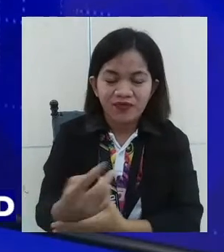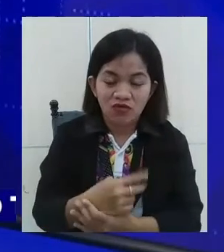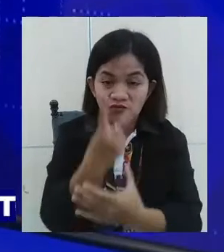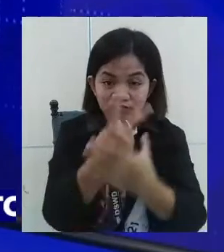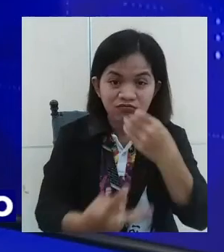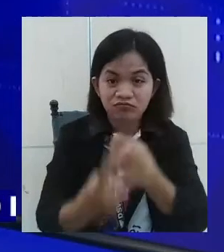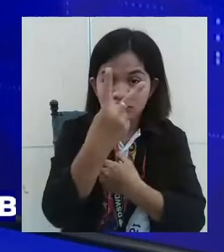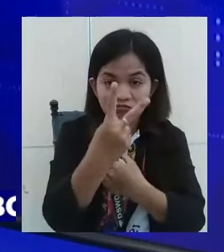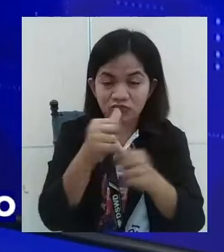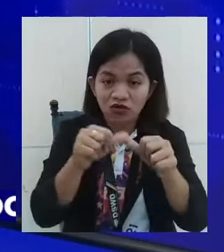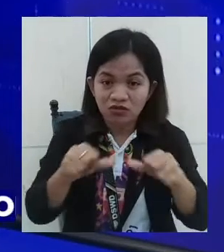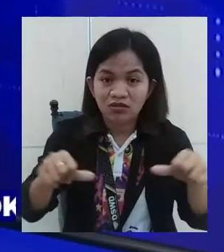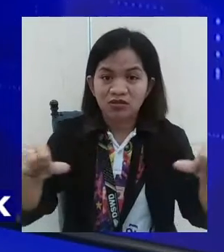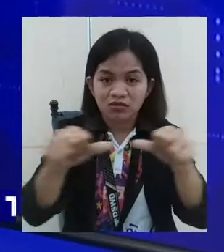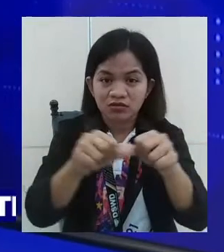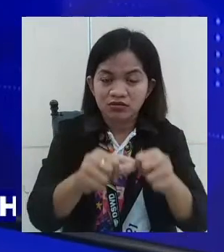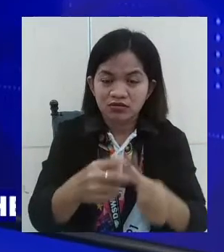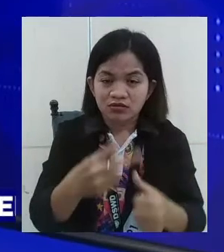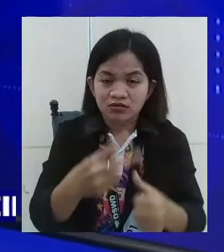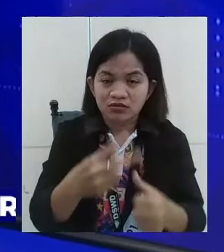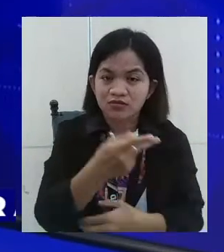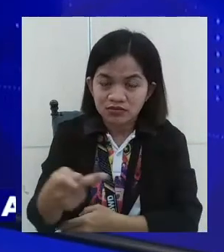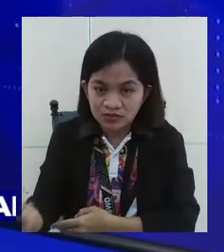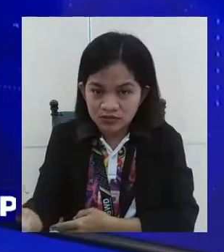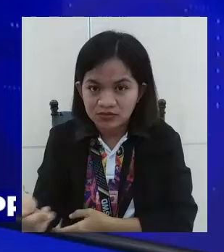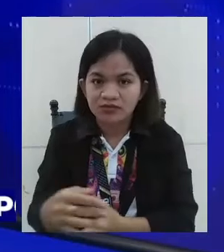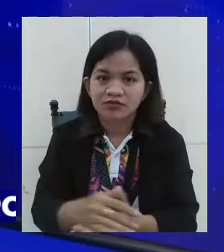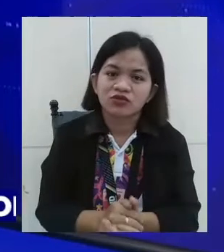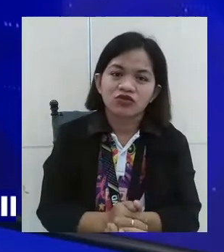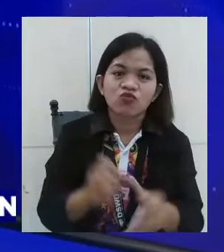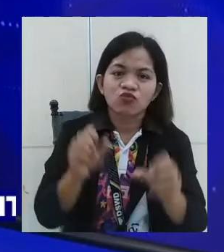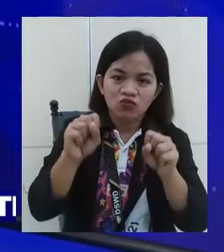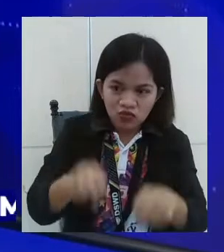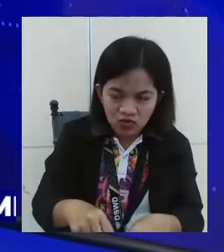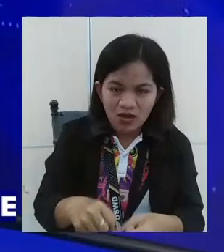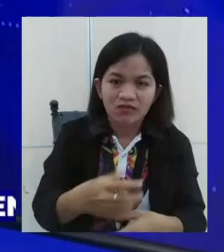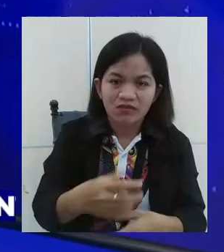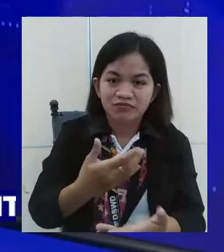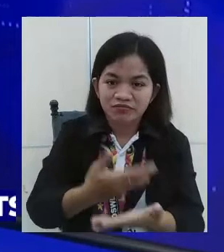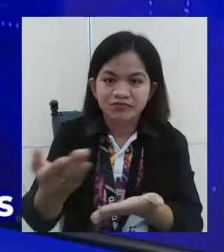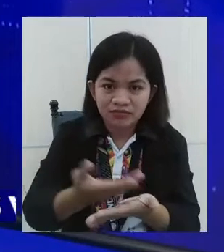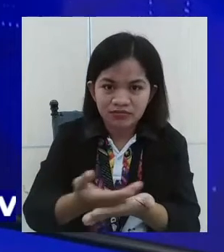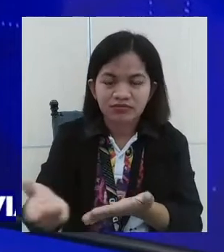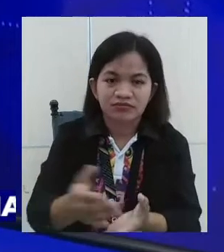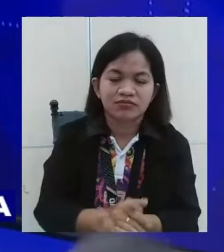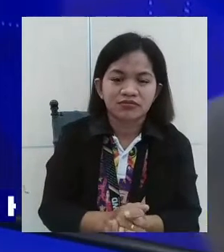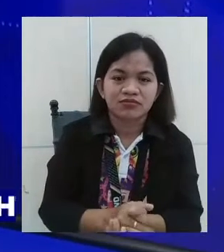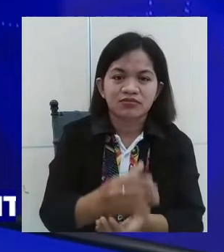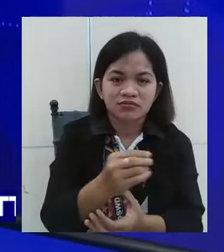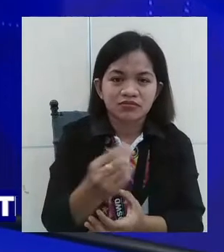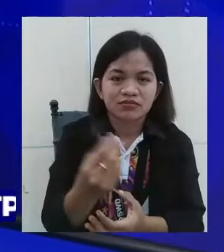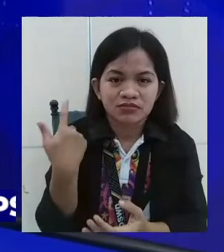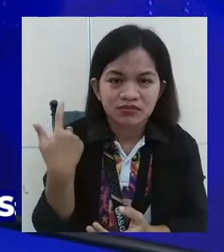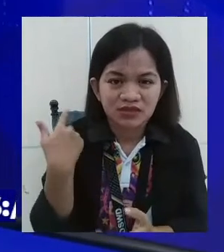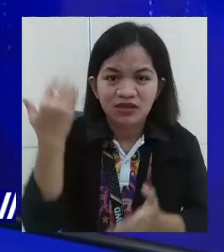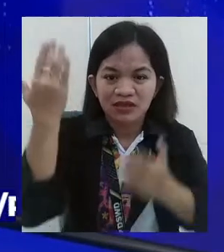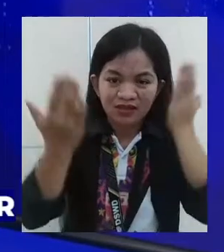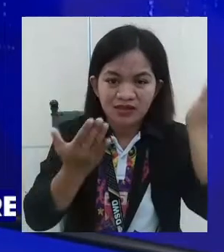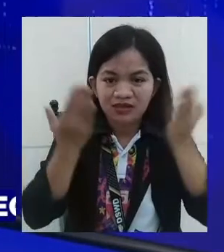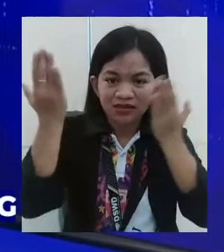yung products na pinapatronize ng ating publiko at ang serbisyo naman, yes, na dapat